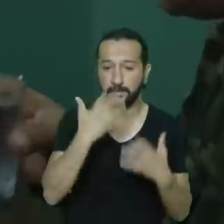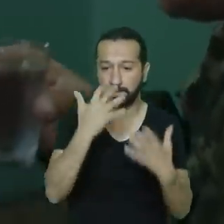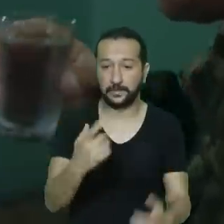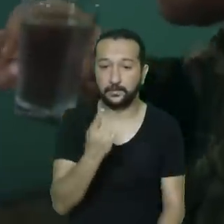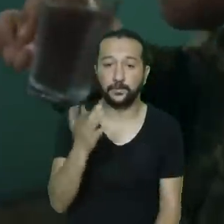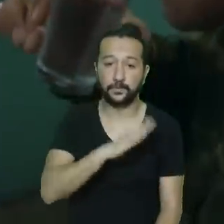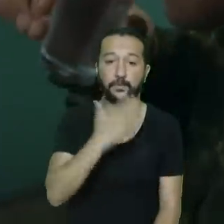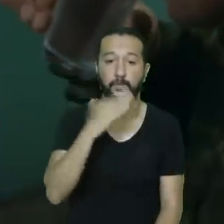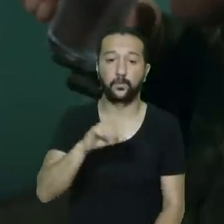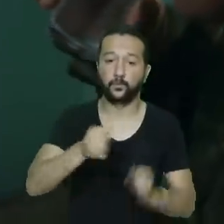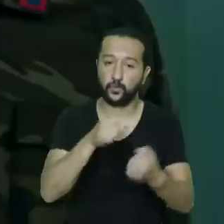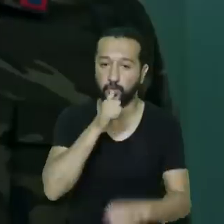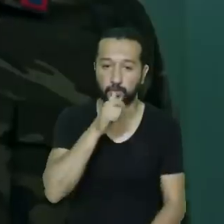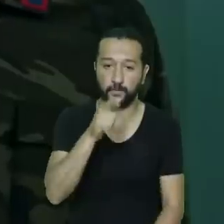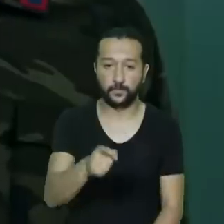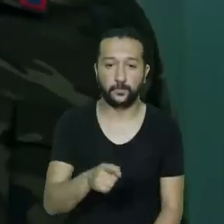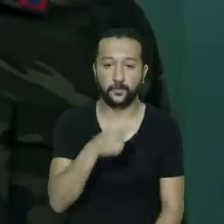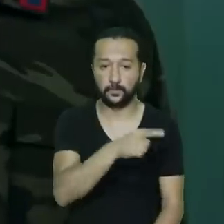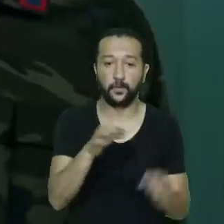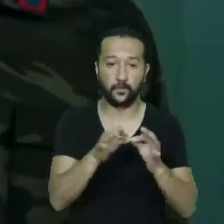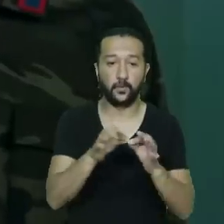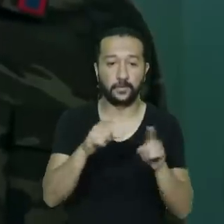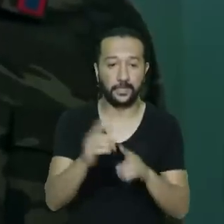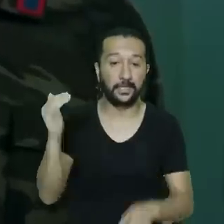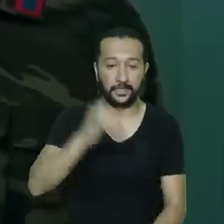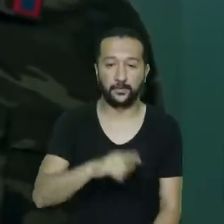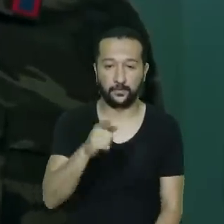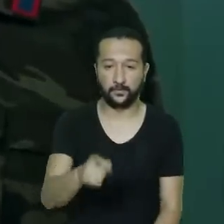edecek başka bir şeyimiz yok. Buz gibi su. Bozdağ'dan geliyor.